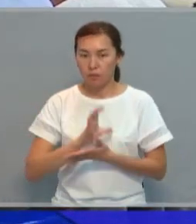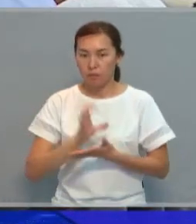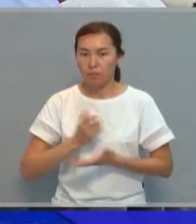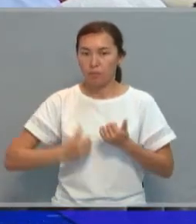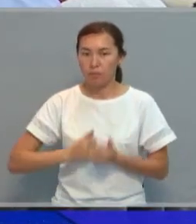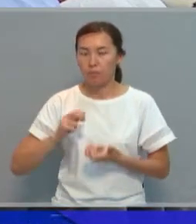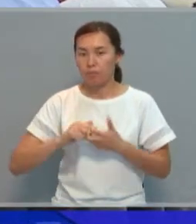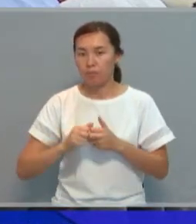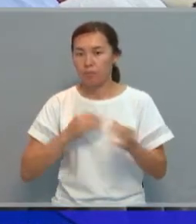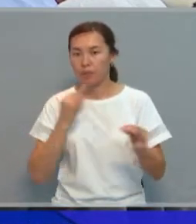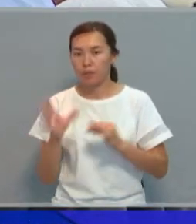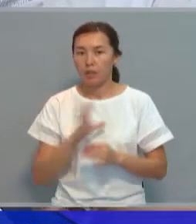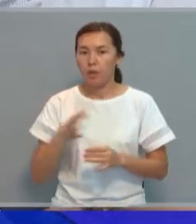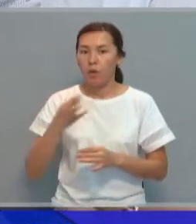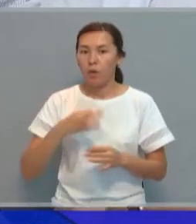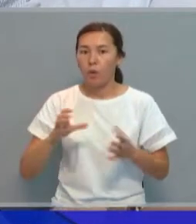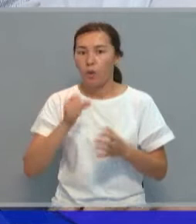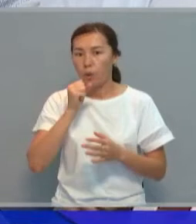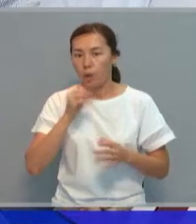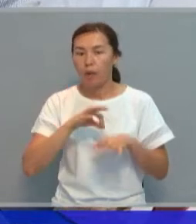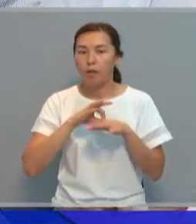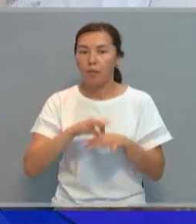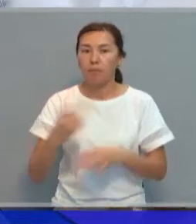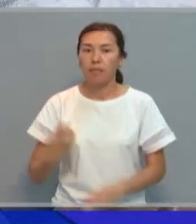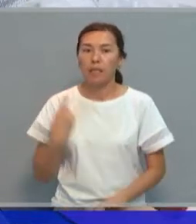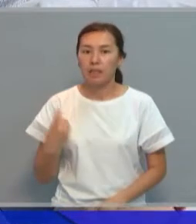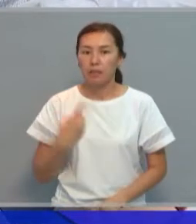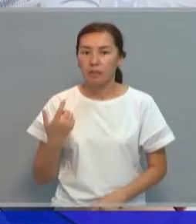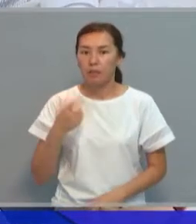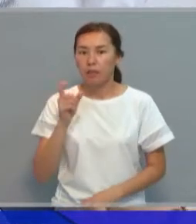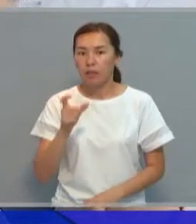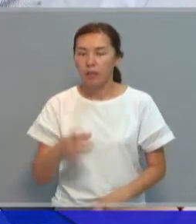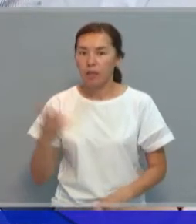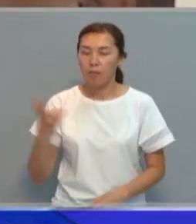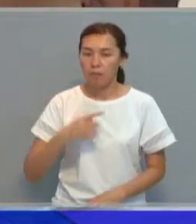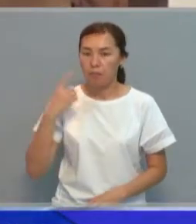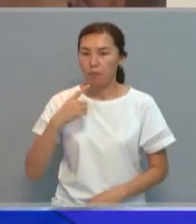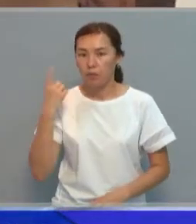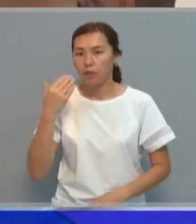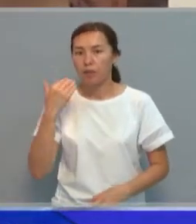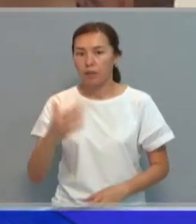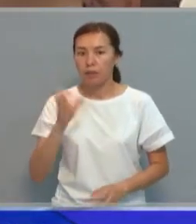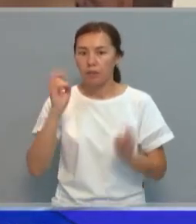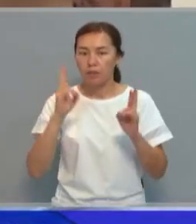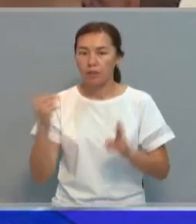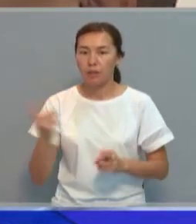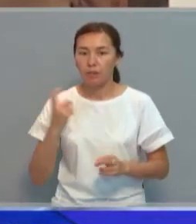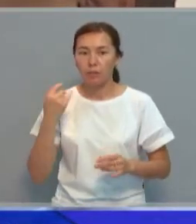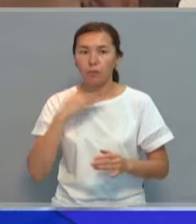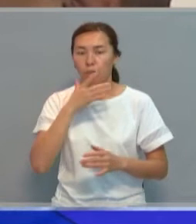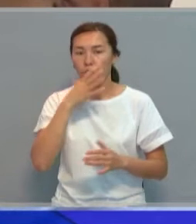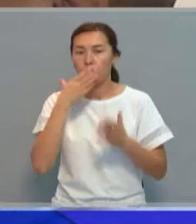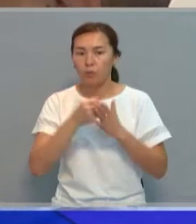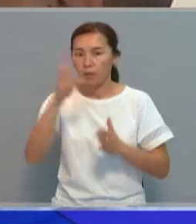статусын көтеру мәселесін ортаға салды. Өңір журналистикасының көшін бастаған майталман әріптесіміз, халықтың мұңын мұңдап, жоғын жоқтайтын мамандық иелері көбіне